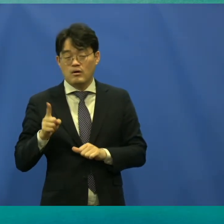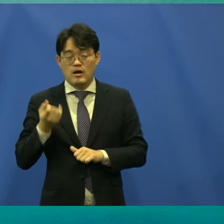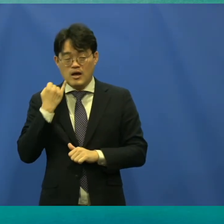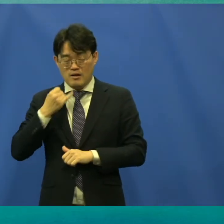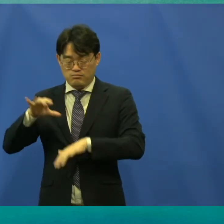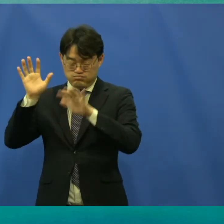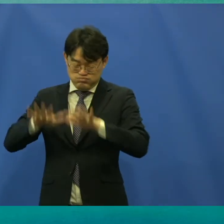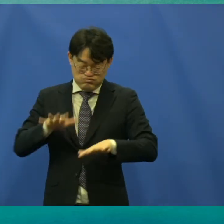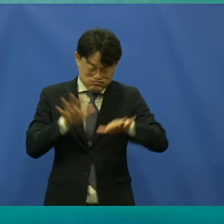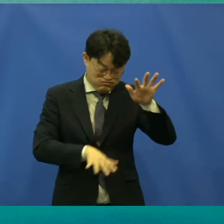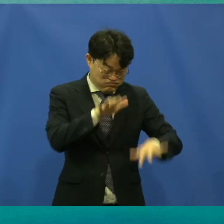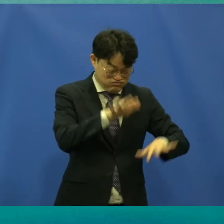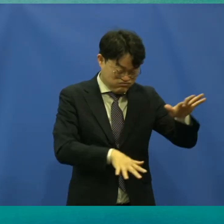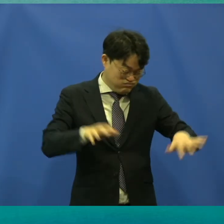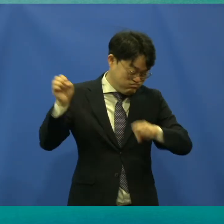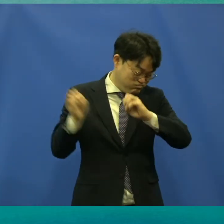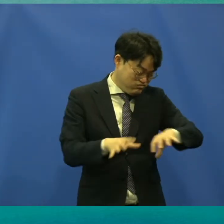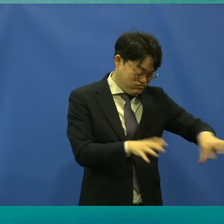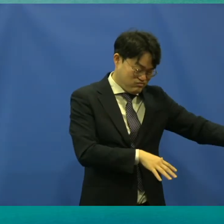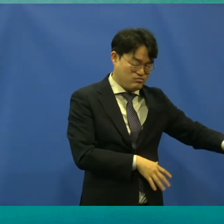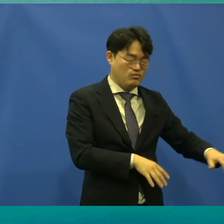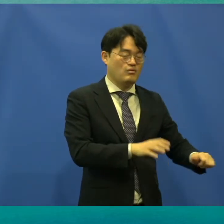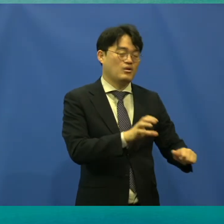두면 더 큰 사고가 나니까